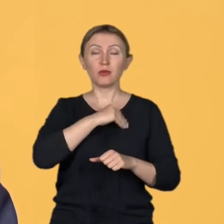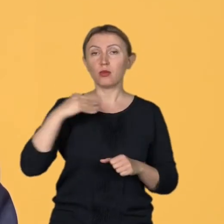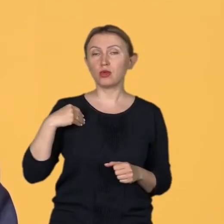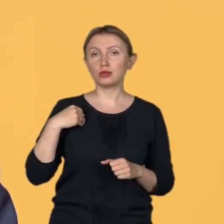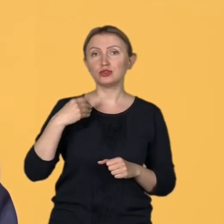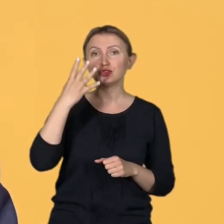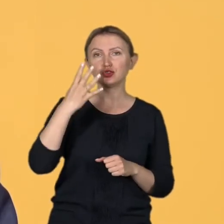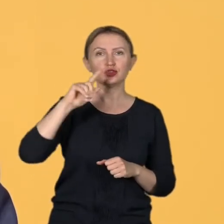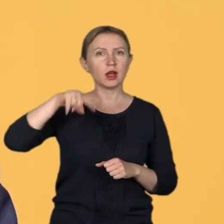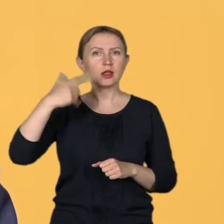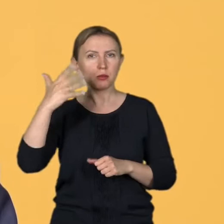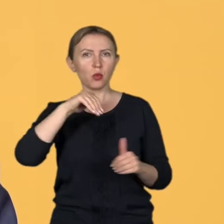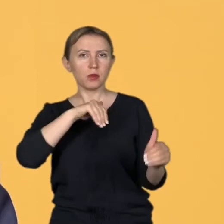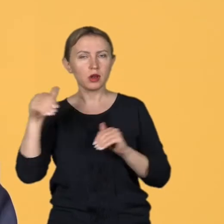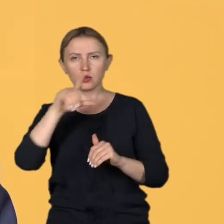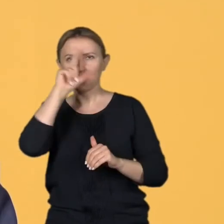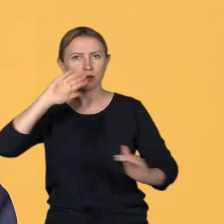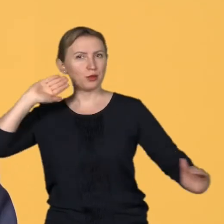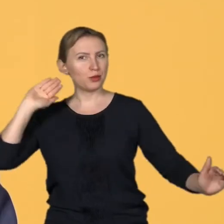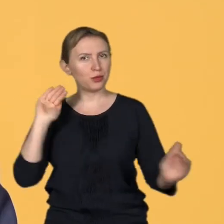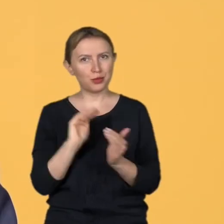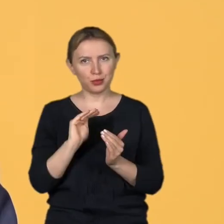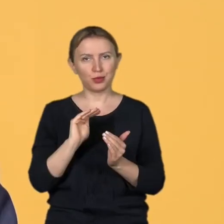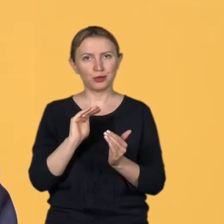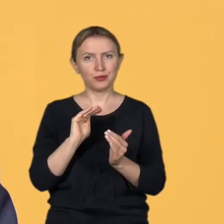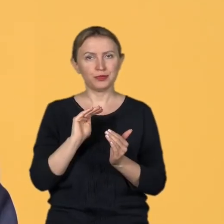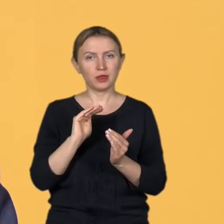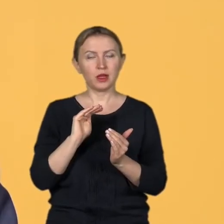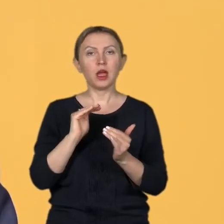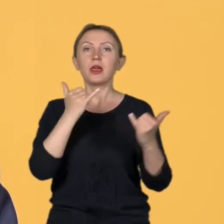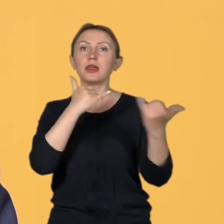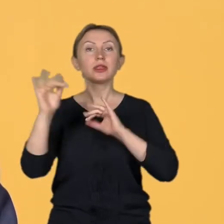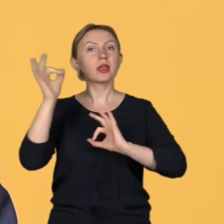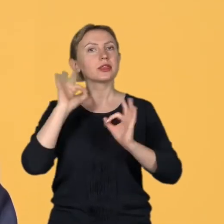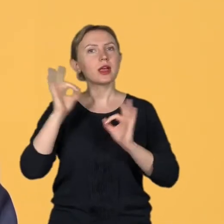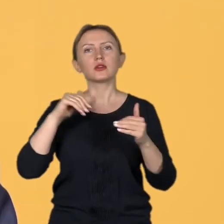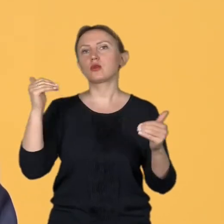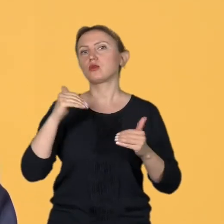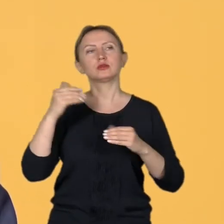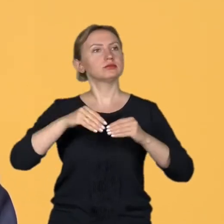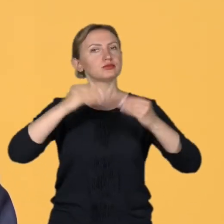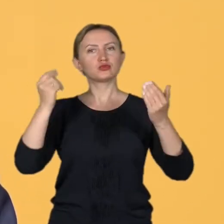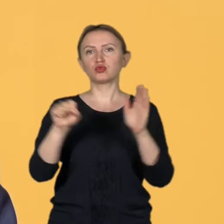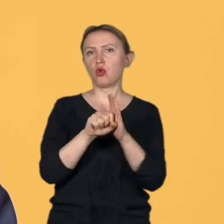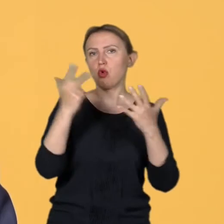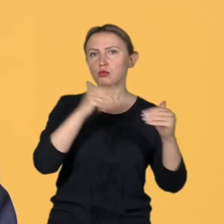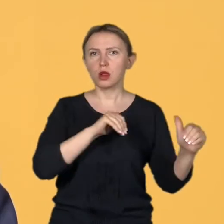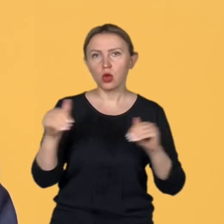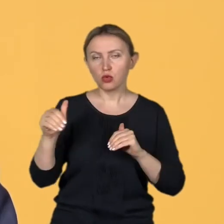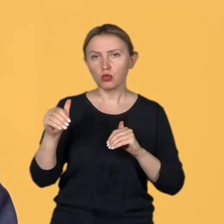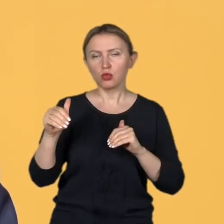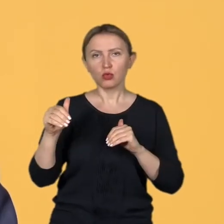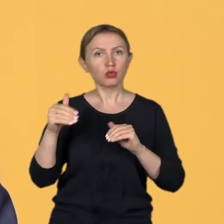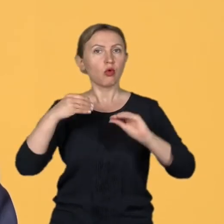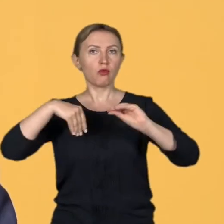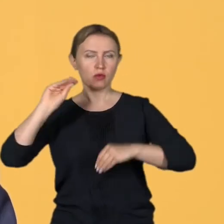Polsce o 4,5 miliona ludzi mniej. Według innych danych nawet to może wzrosnąć do 8 milionów, z